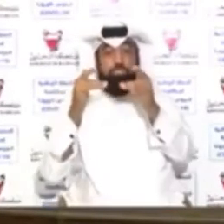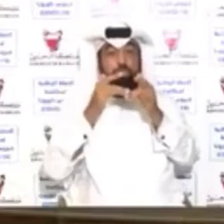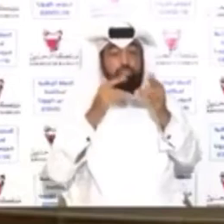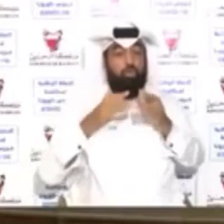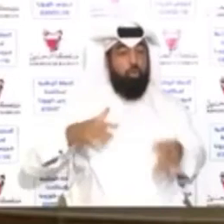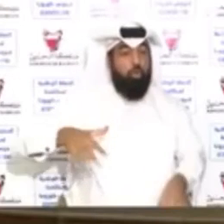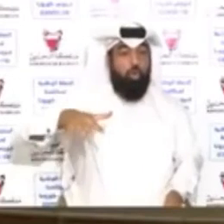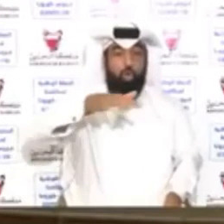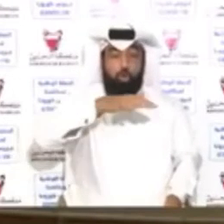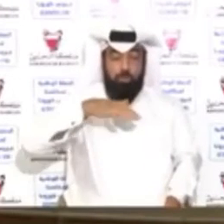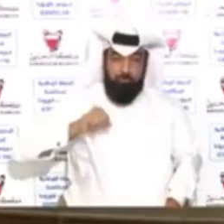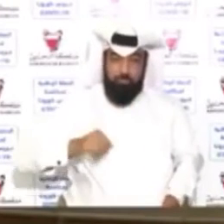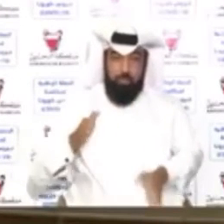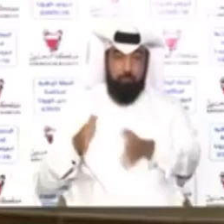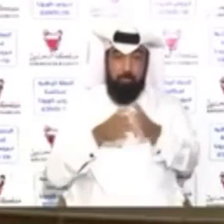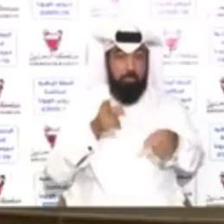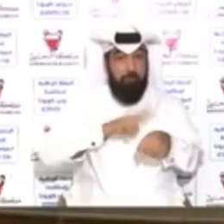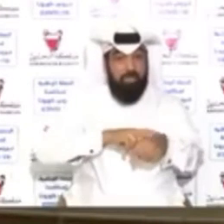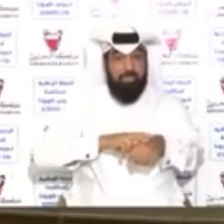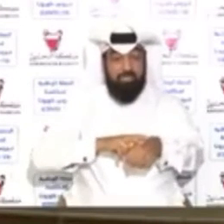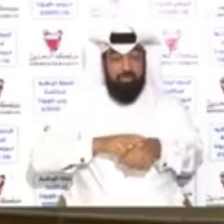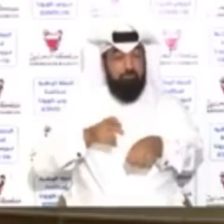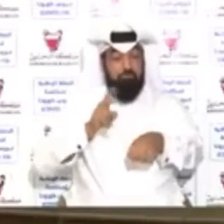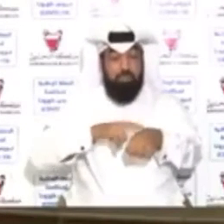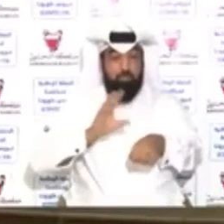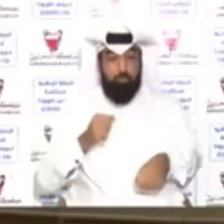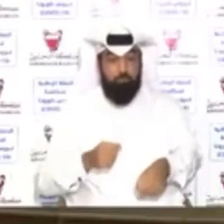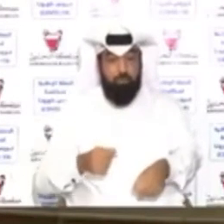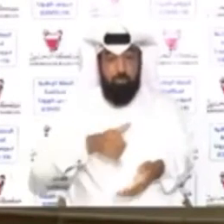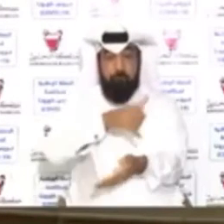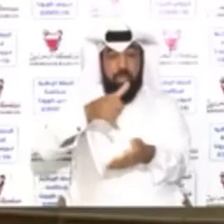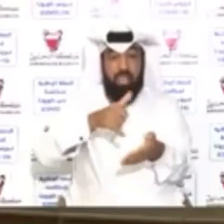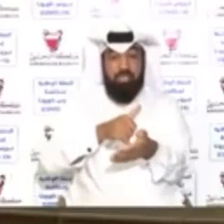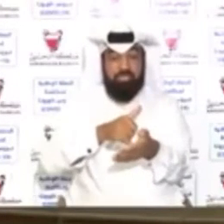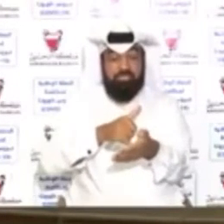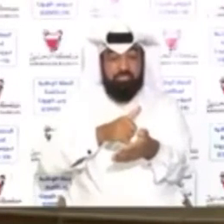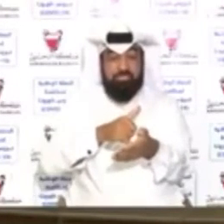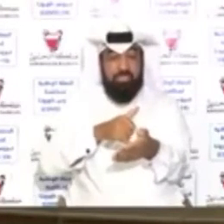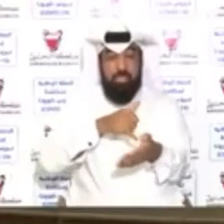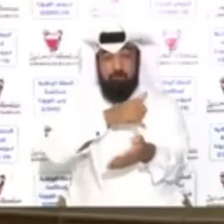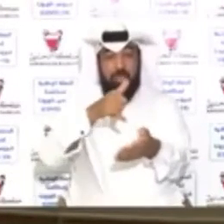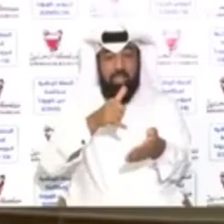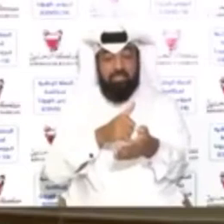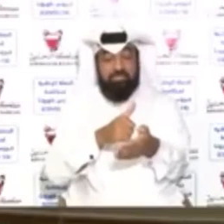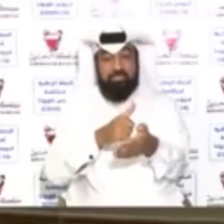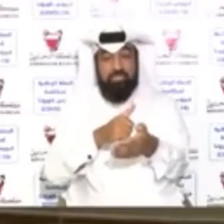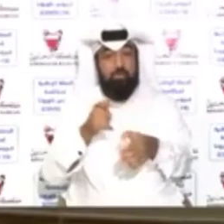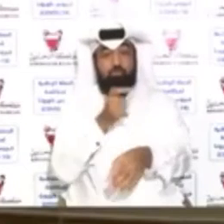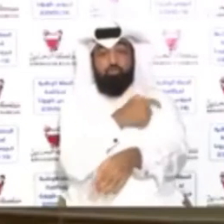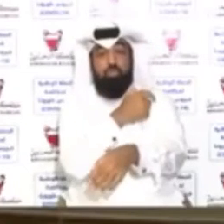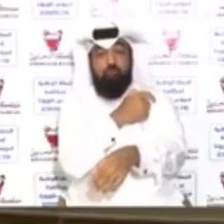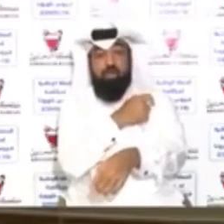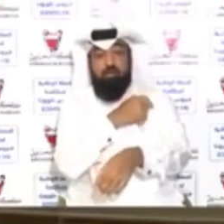4884. كما بلغت الطاقة الاستيعابية لمراكز الحجر الصحي الاحترازي